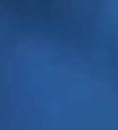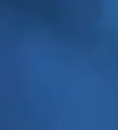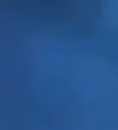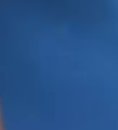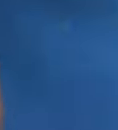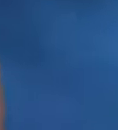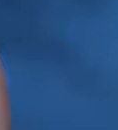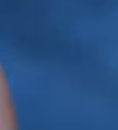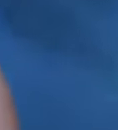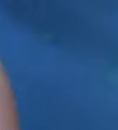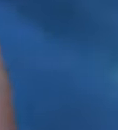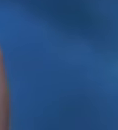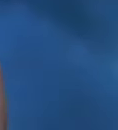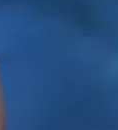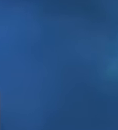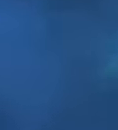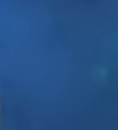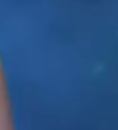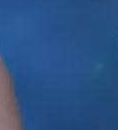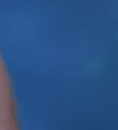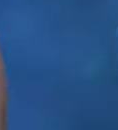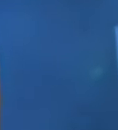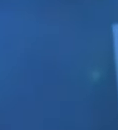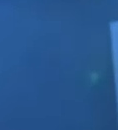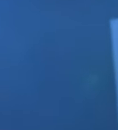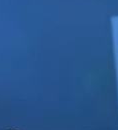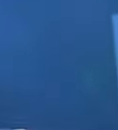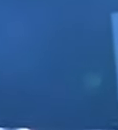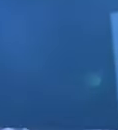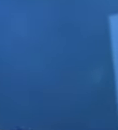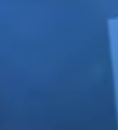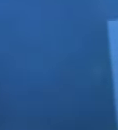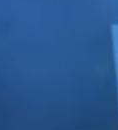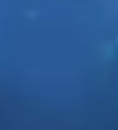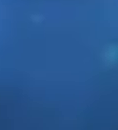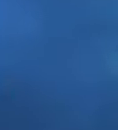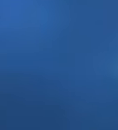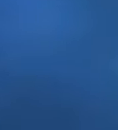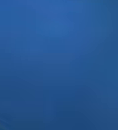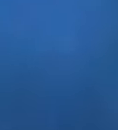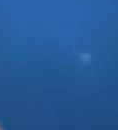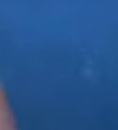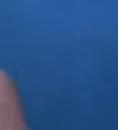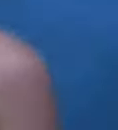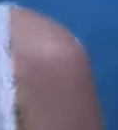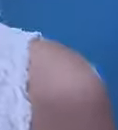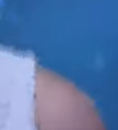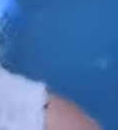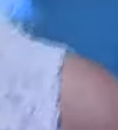sercem rozjaśnij swoją twarz, odważnie leć do gwiazd, magiczną siłę